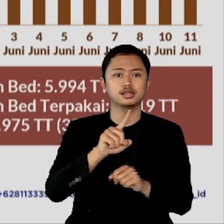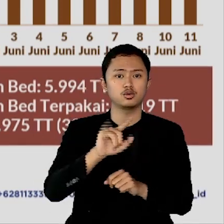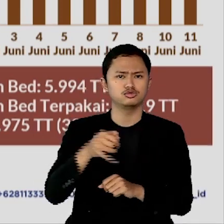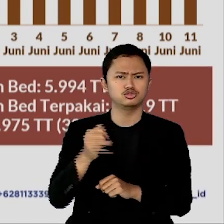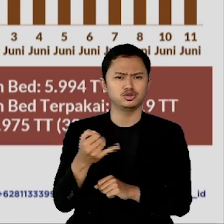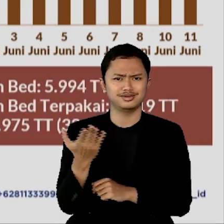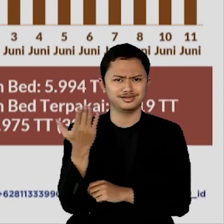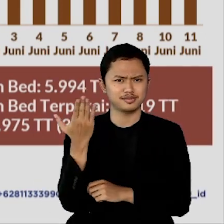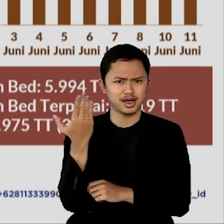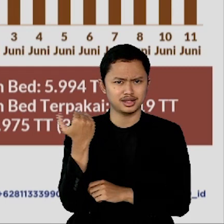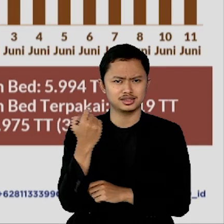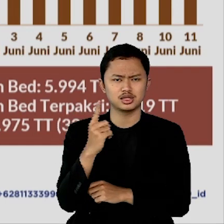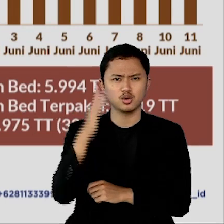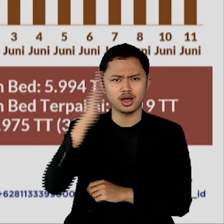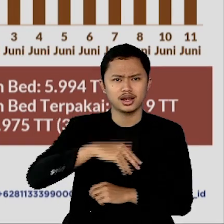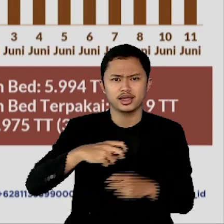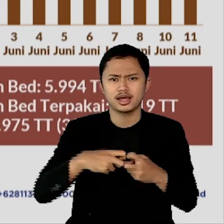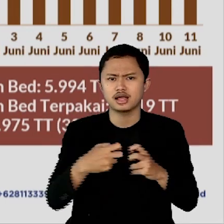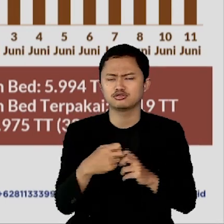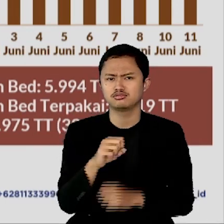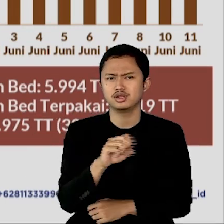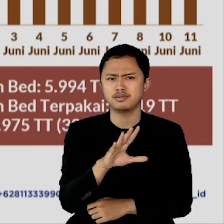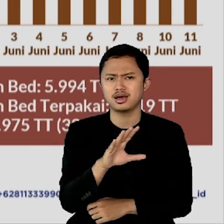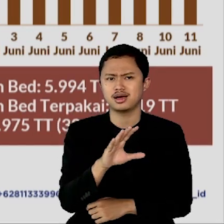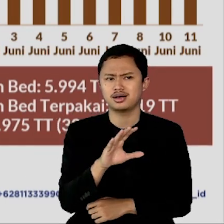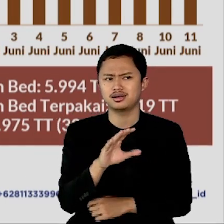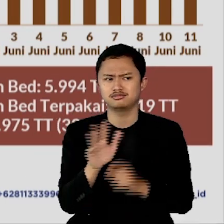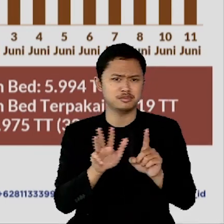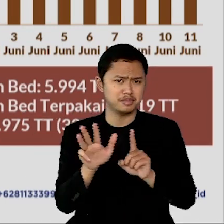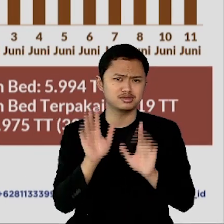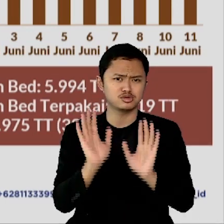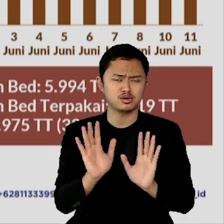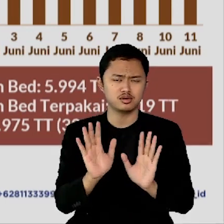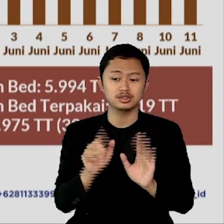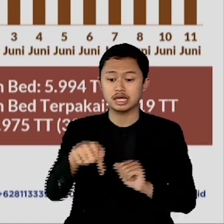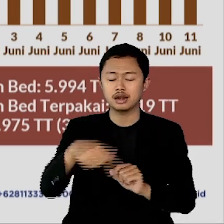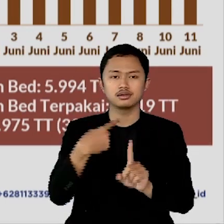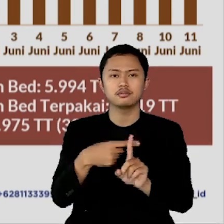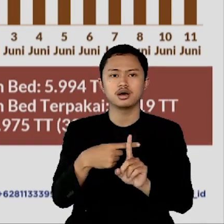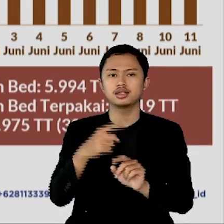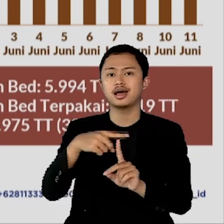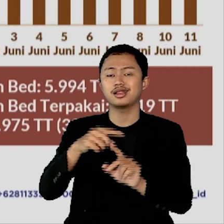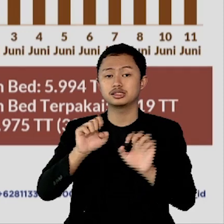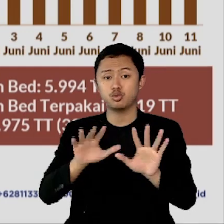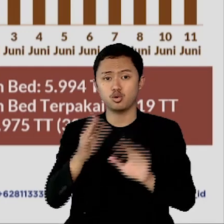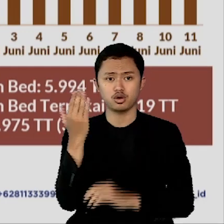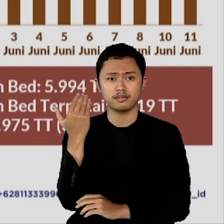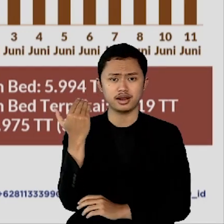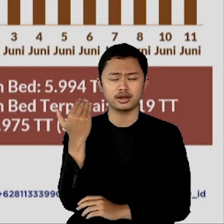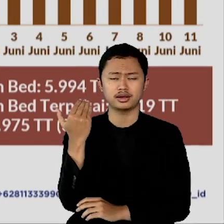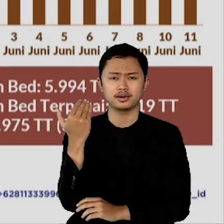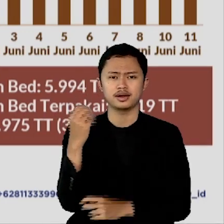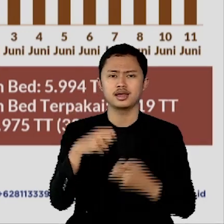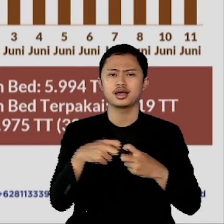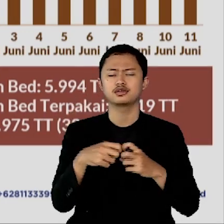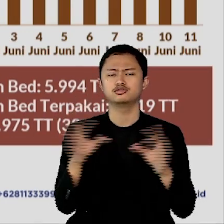pada tanggal 1 Juni lalu kasus hariannya hanya 519 kasus dan di tanggal 10 kemarin